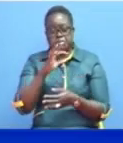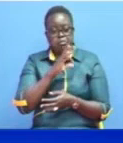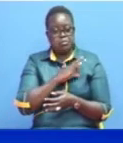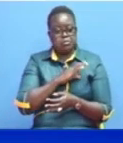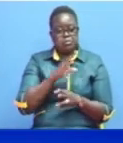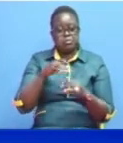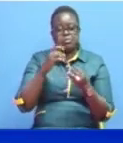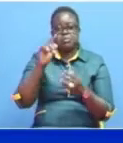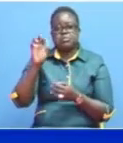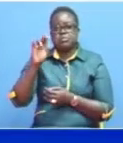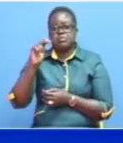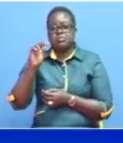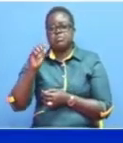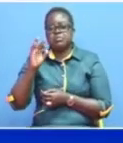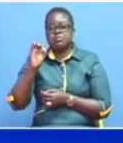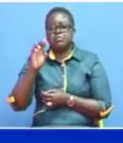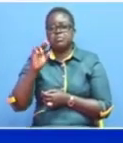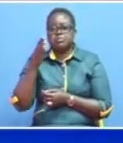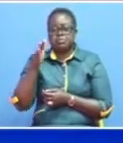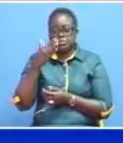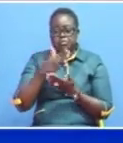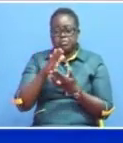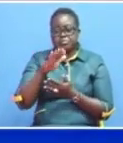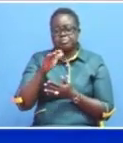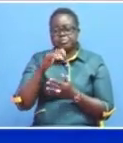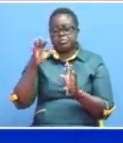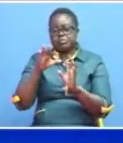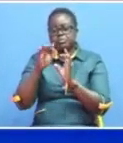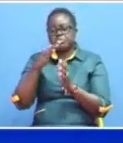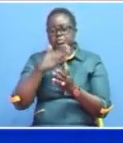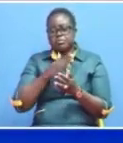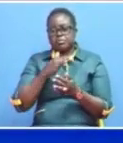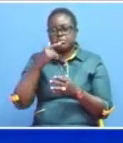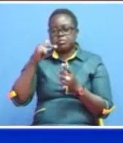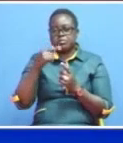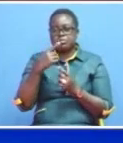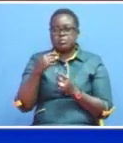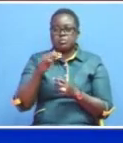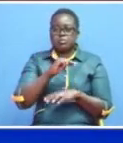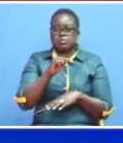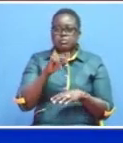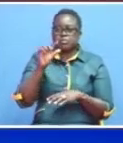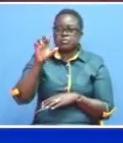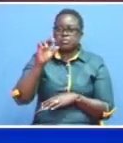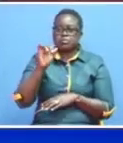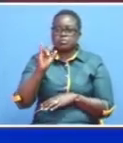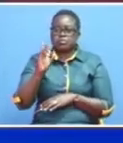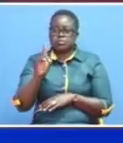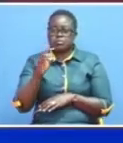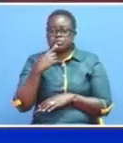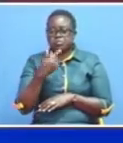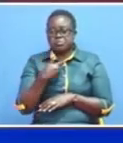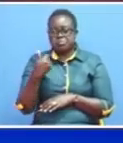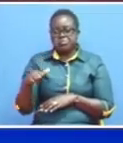unengwa transformer kuni kumuntu wiki ya nige enda to connect and my to the natural grid and national grid alame thito matena mwaki